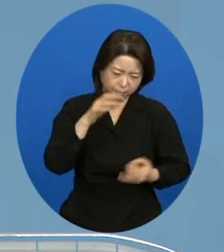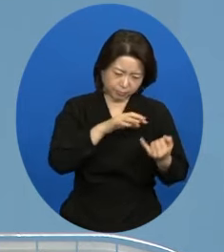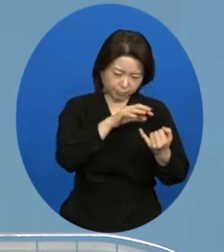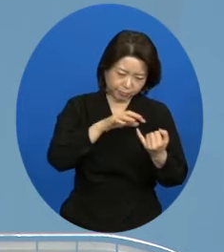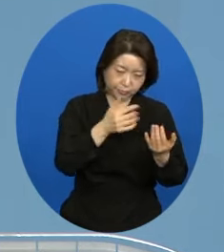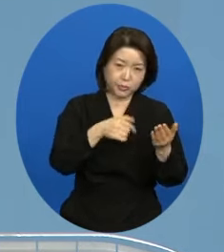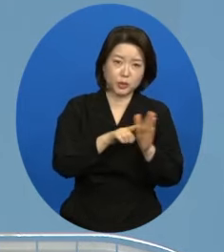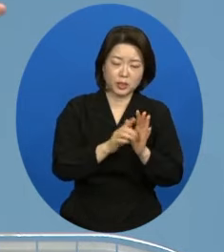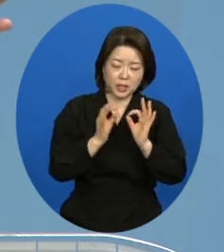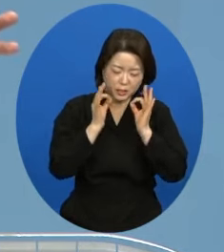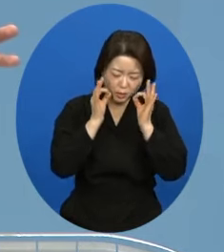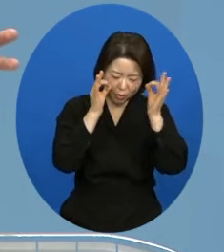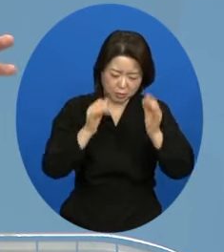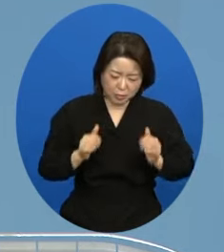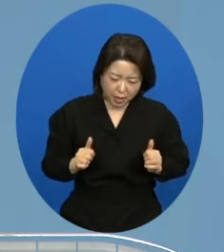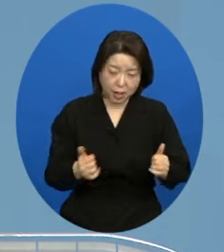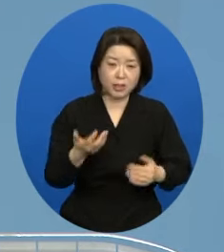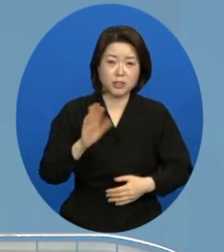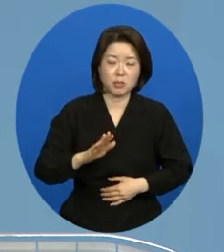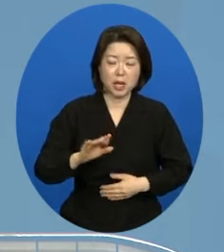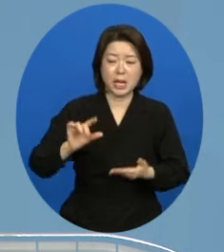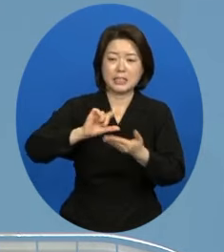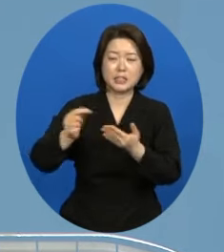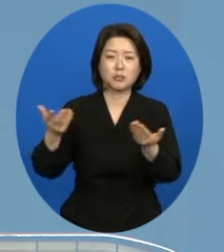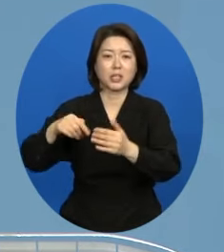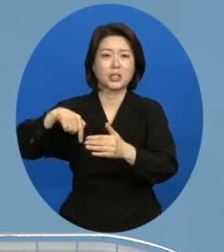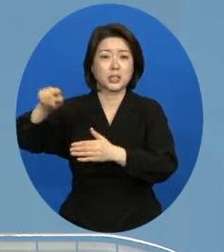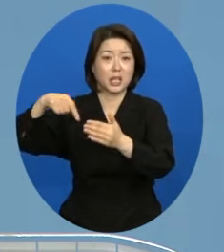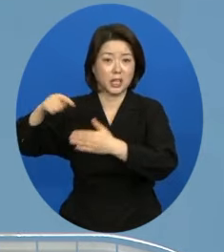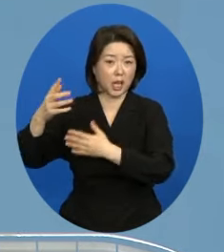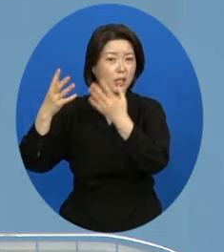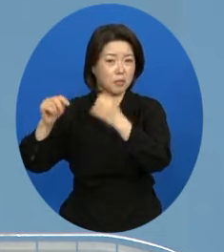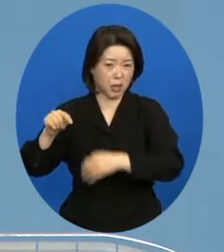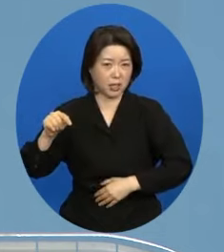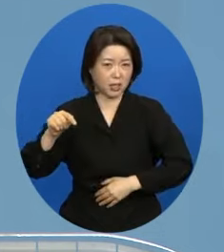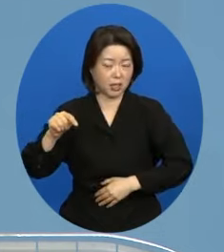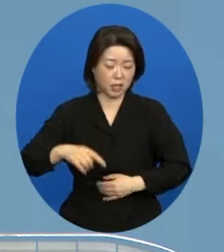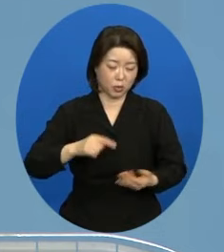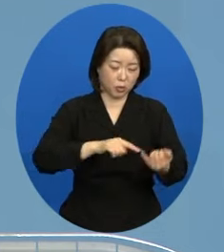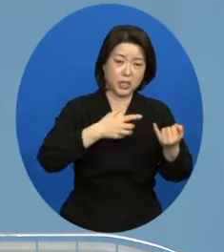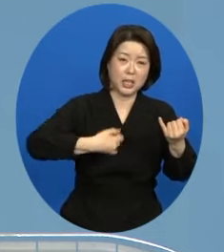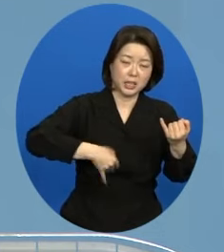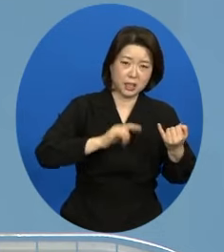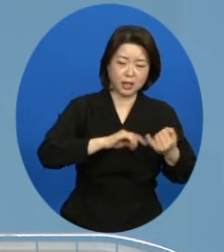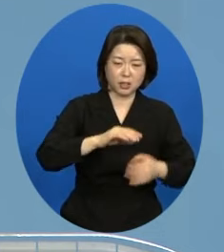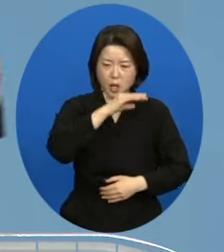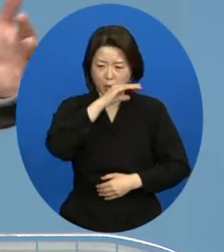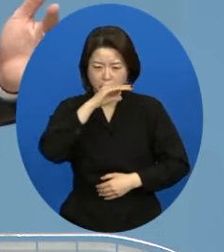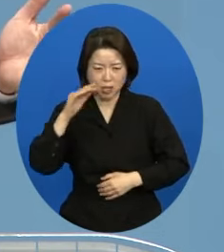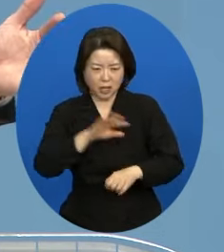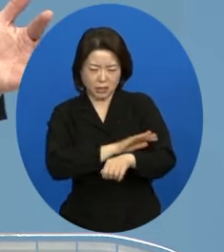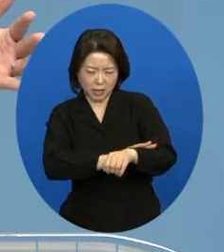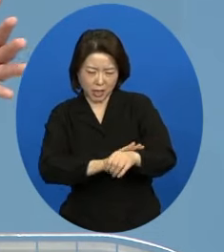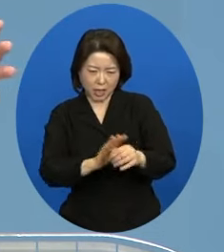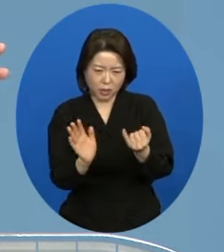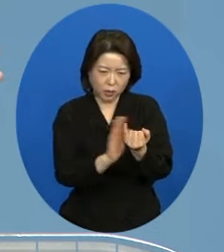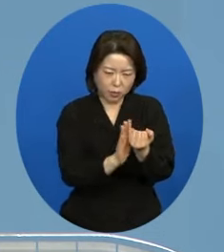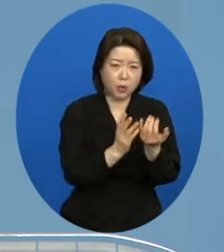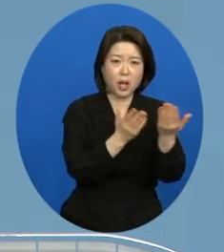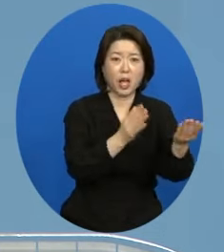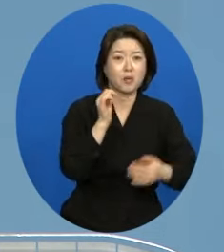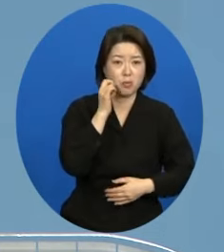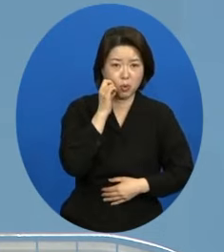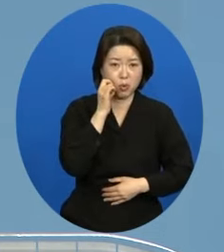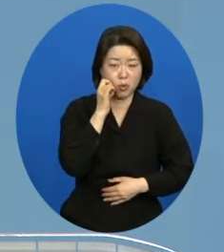노력했지만 지방 출장이 많다 보니까이 아이를 제대로 돌보기가 참 쉽지가 않았어요 그래서 본교회에 예수마을